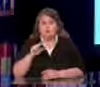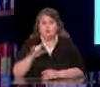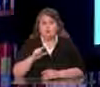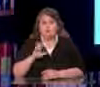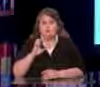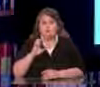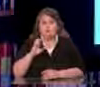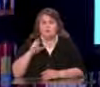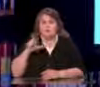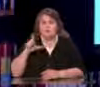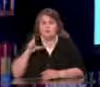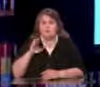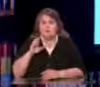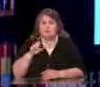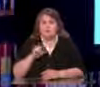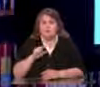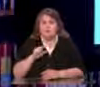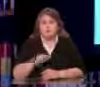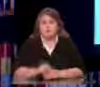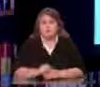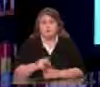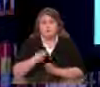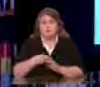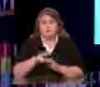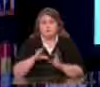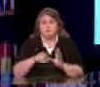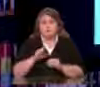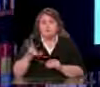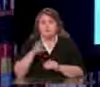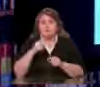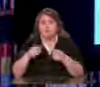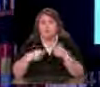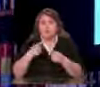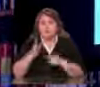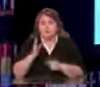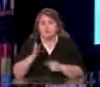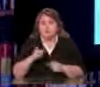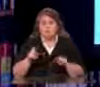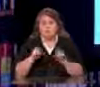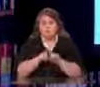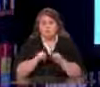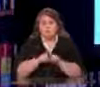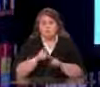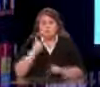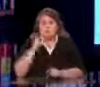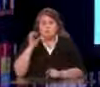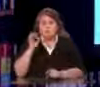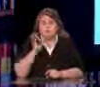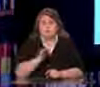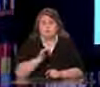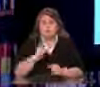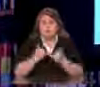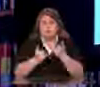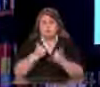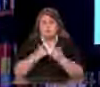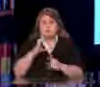Б большое, Б маленькое. Так. Значит, все поколение также будет единообразным 100%.